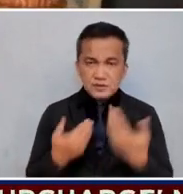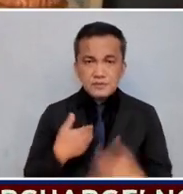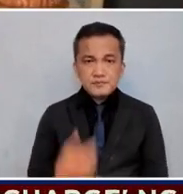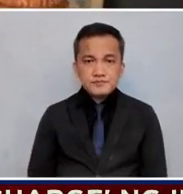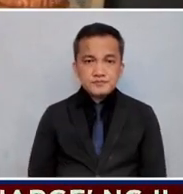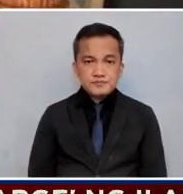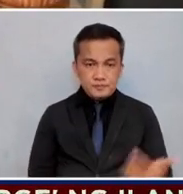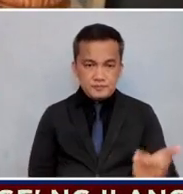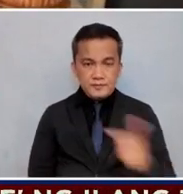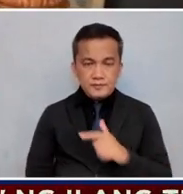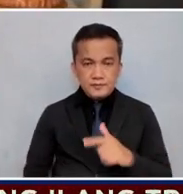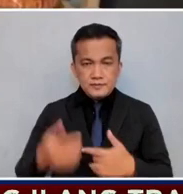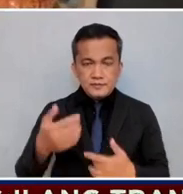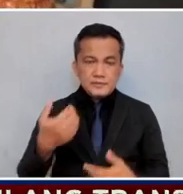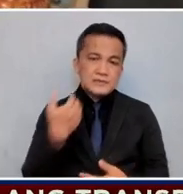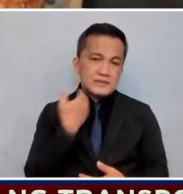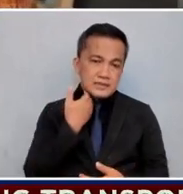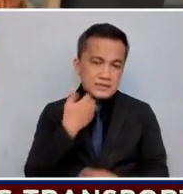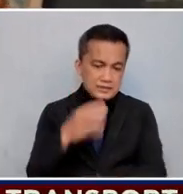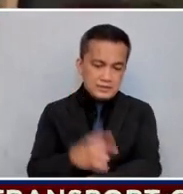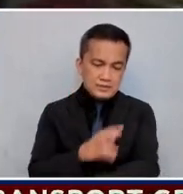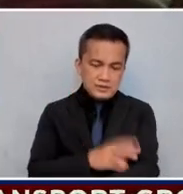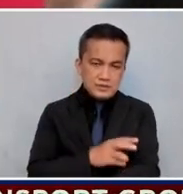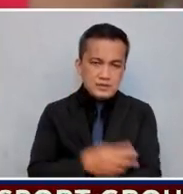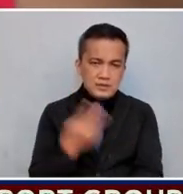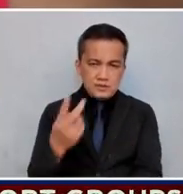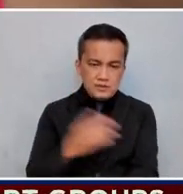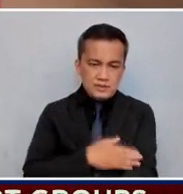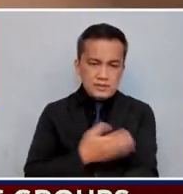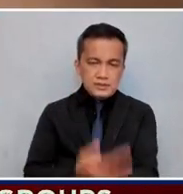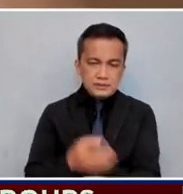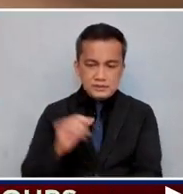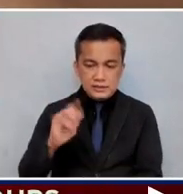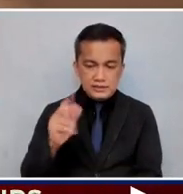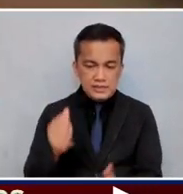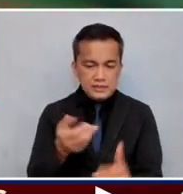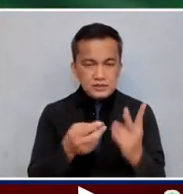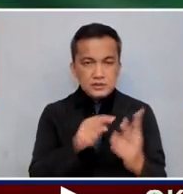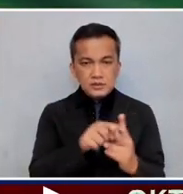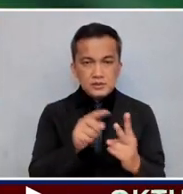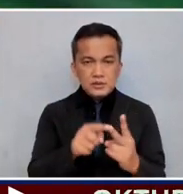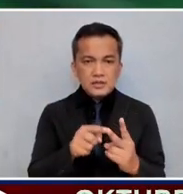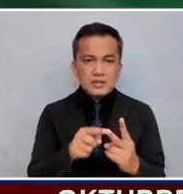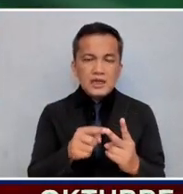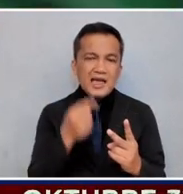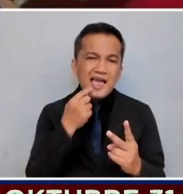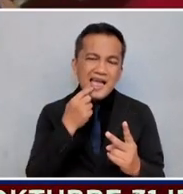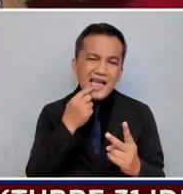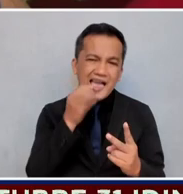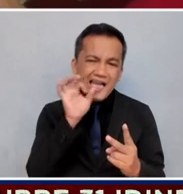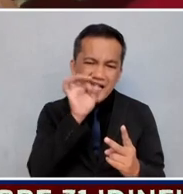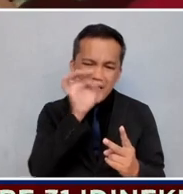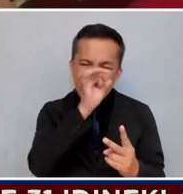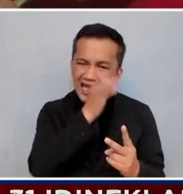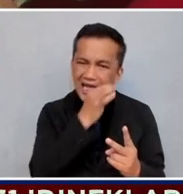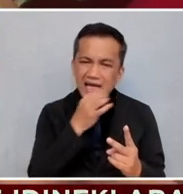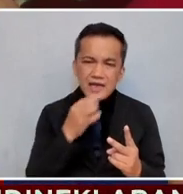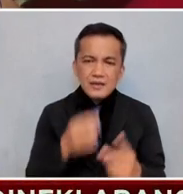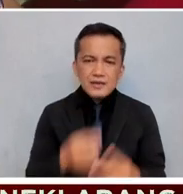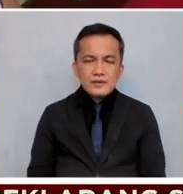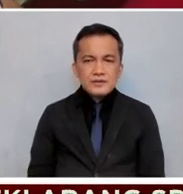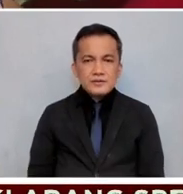Nilagnat naman at nagkapantala sa katawan ang dalawang anak ni Tina. Napuno rin ng singaw ang panganay. Pa-apat na